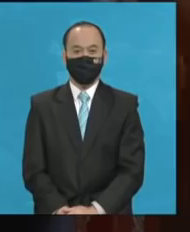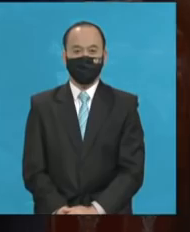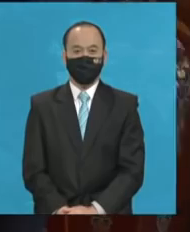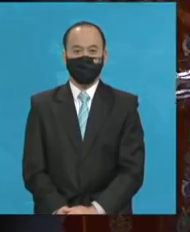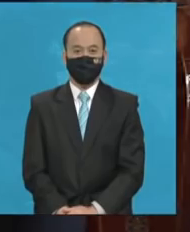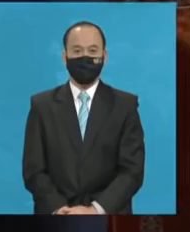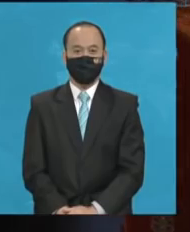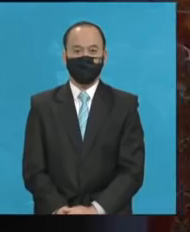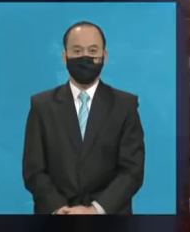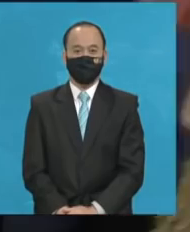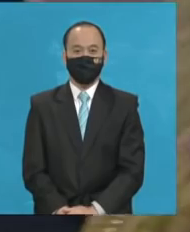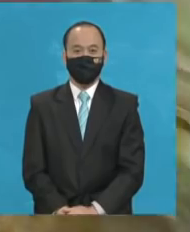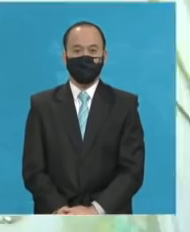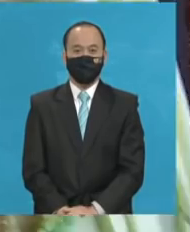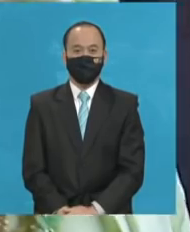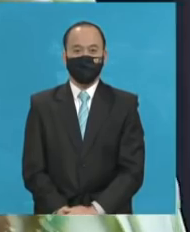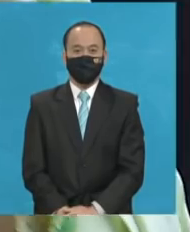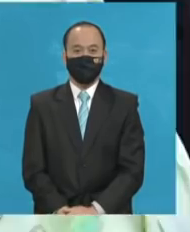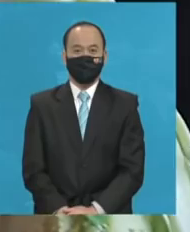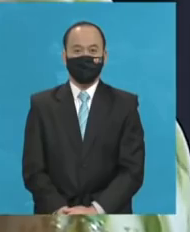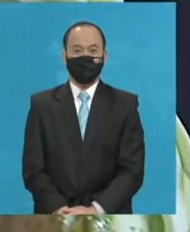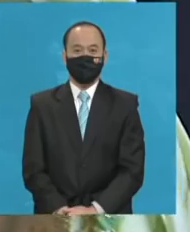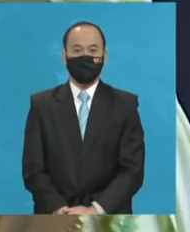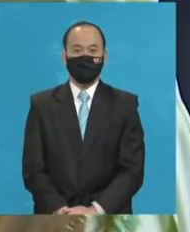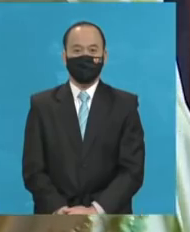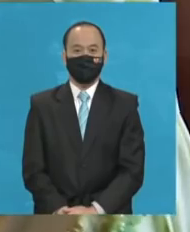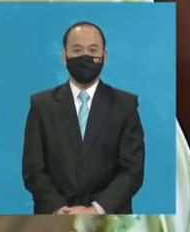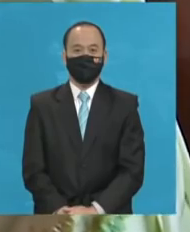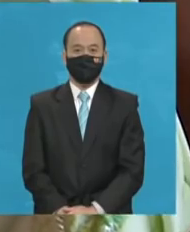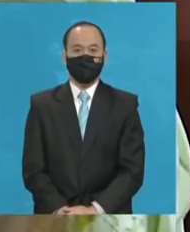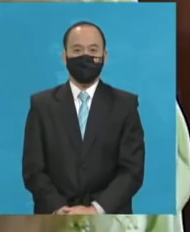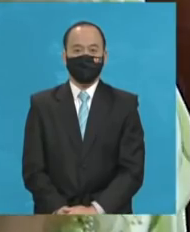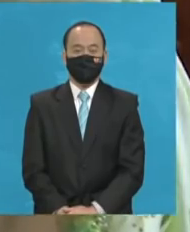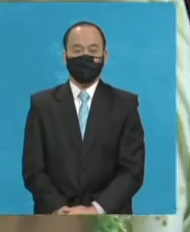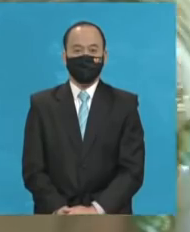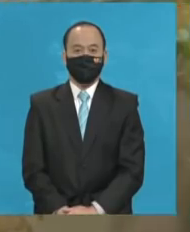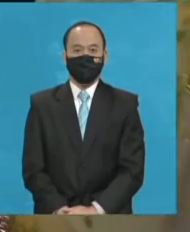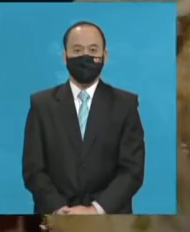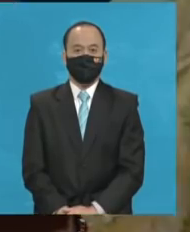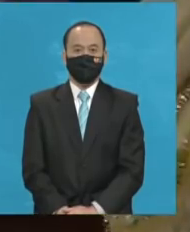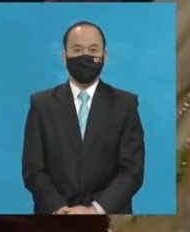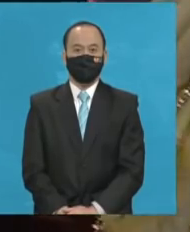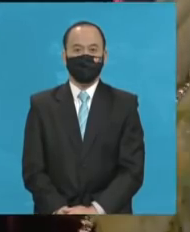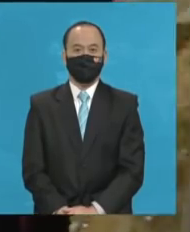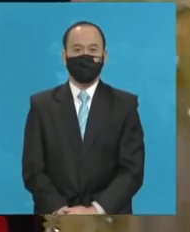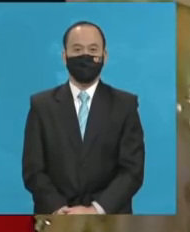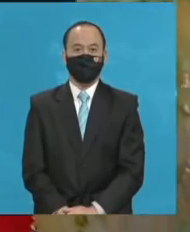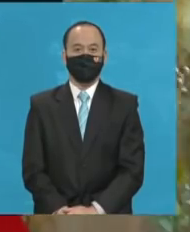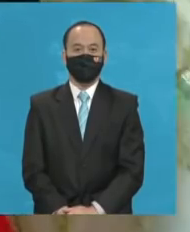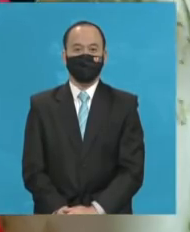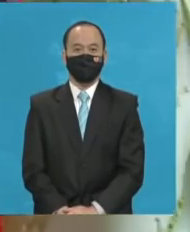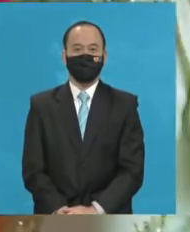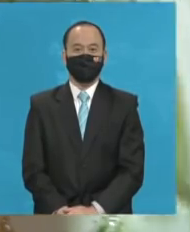Hai assalamualaikum assalamualaikum selamat malam om file.in